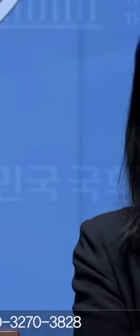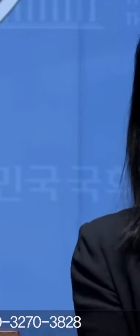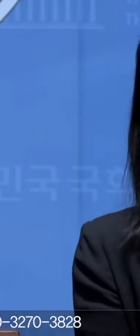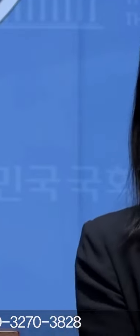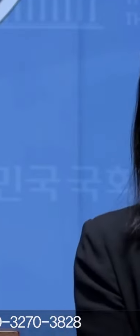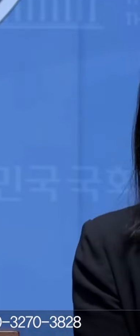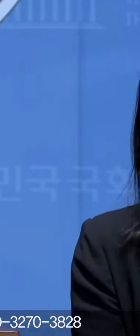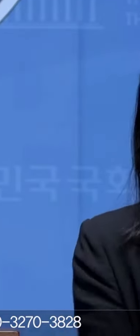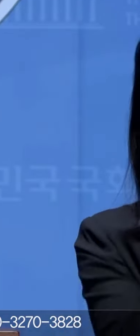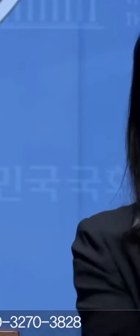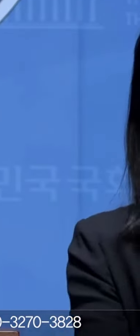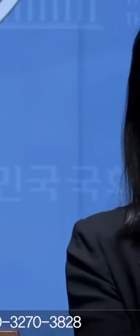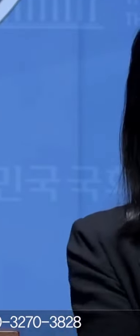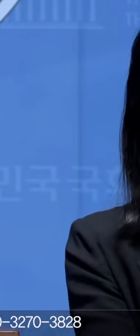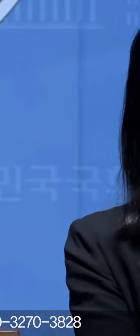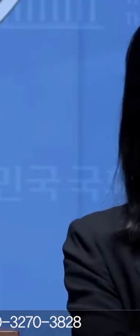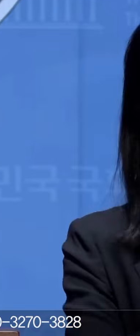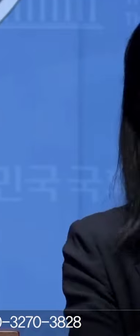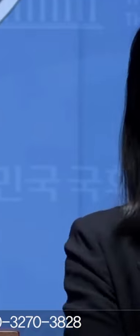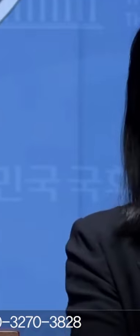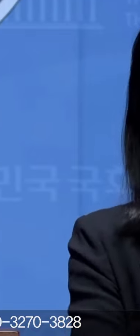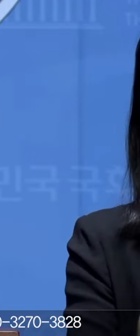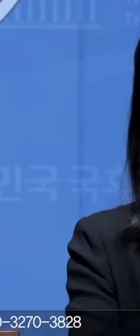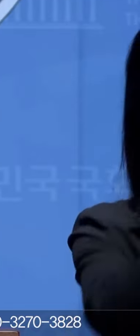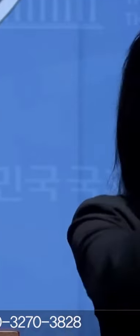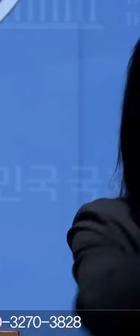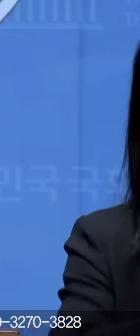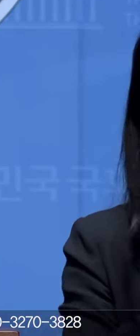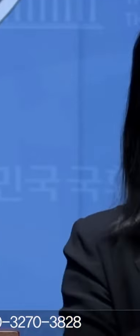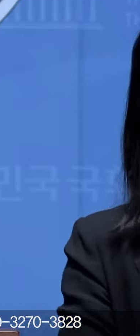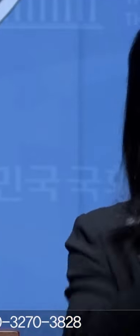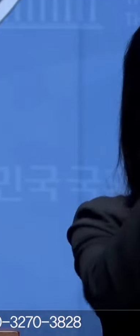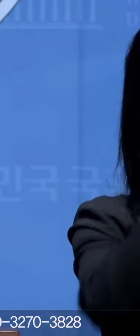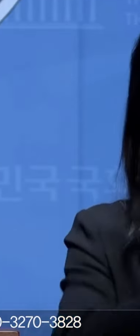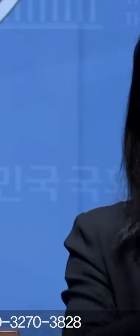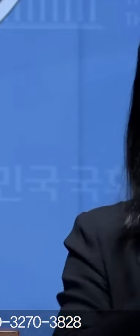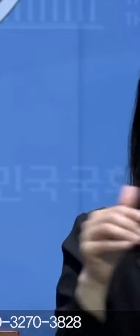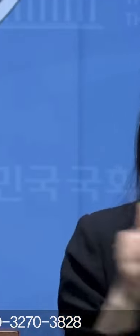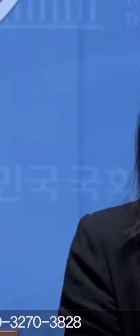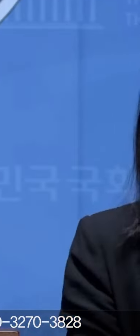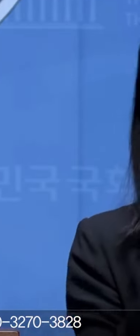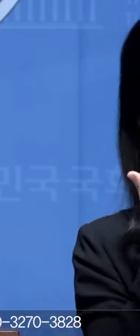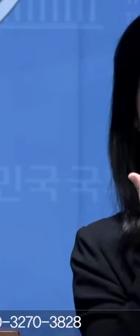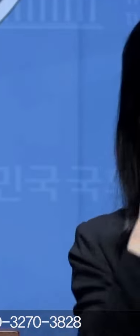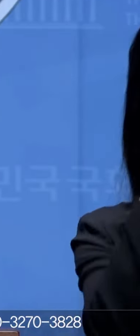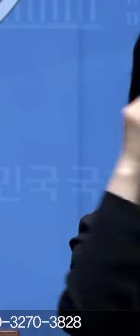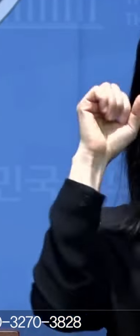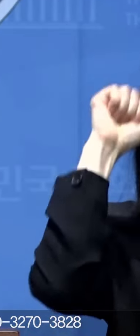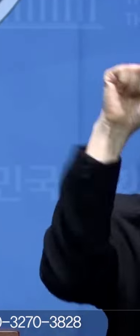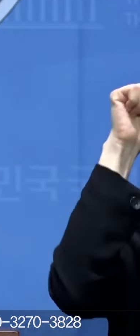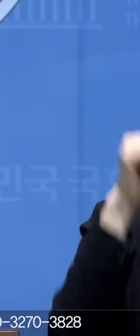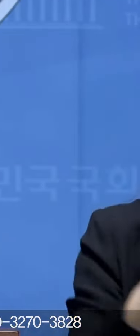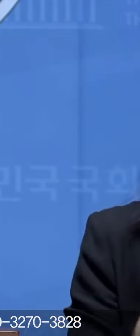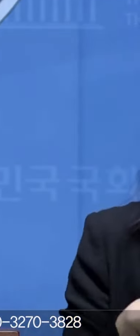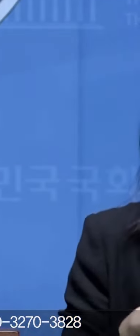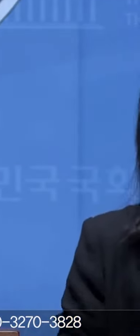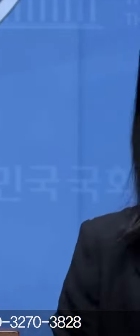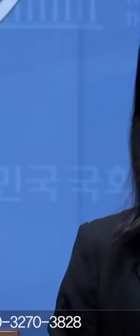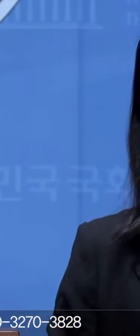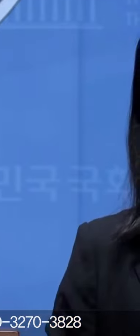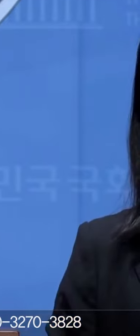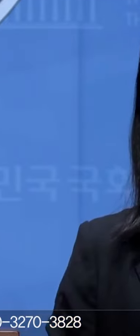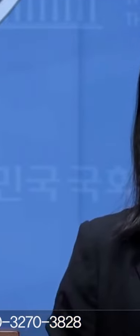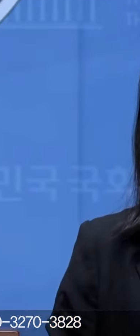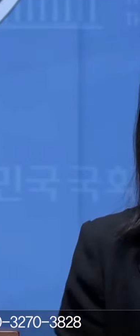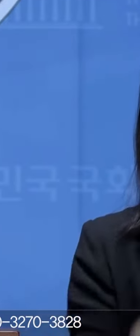국방장관 출석 반드시 해야 합니다 출석할 때까지 우리는 대기 투쟁을 버릴 것입니다